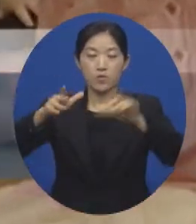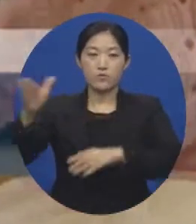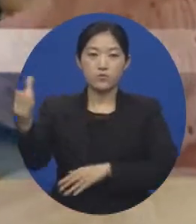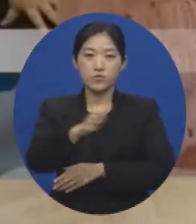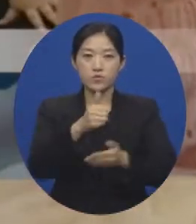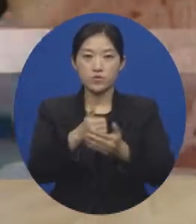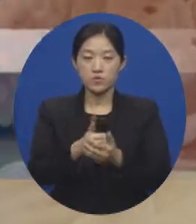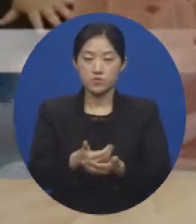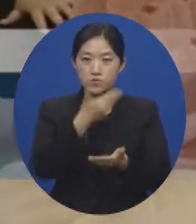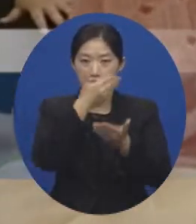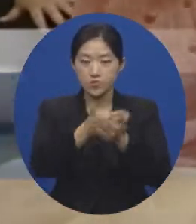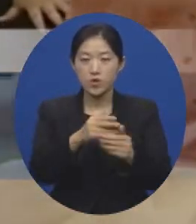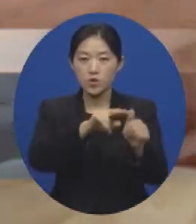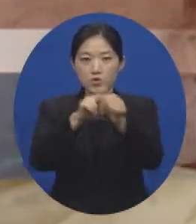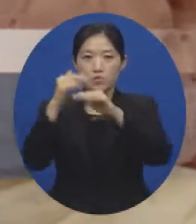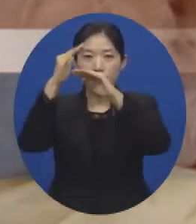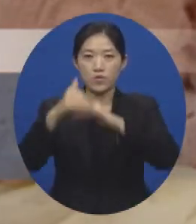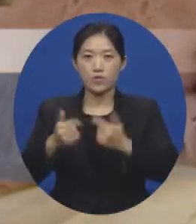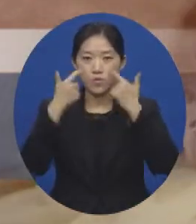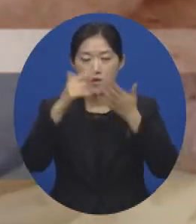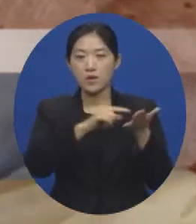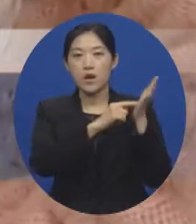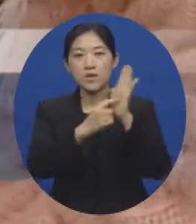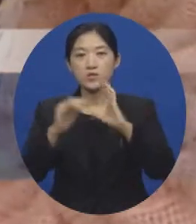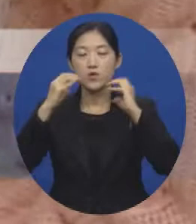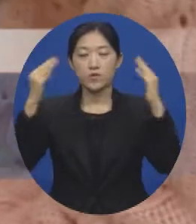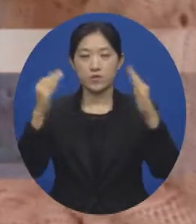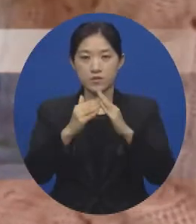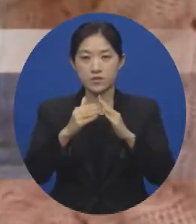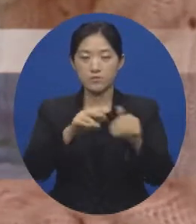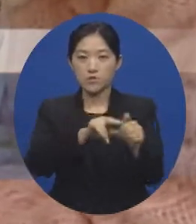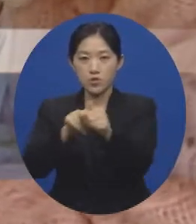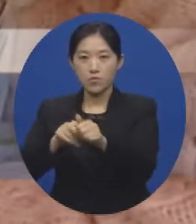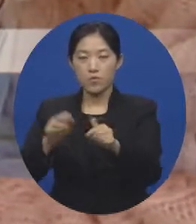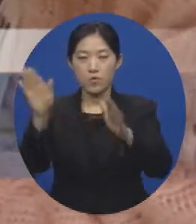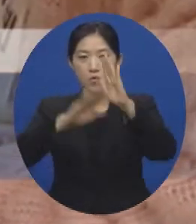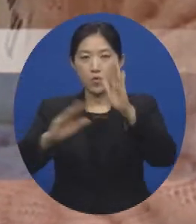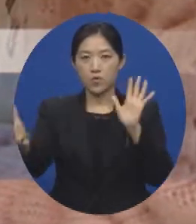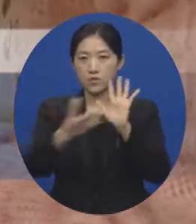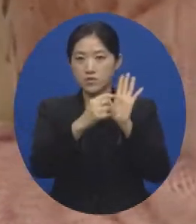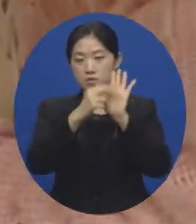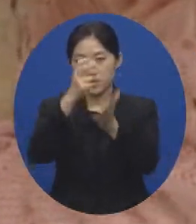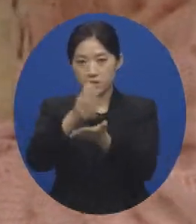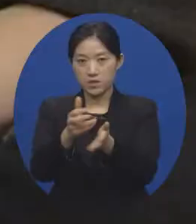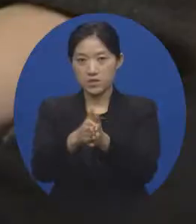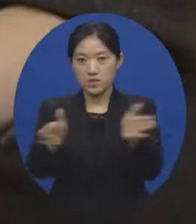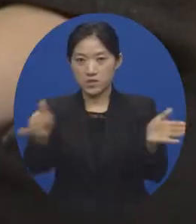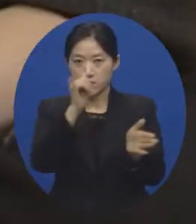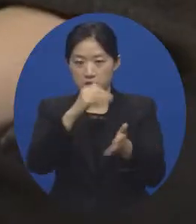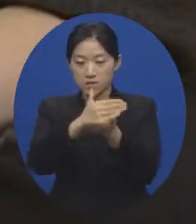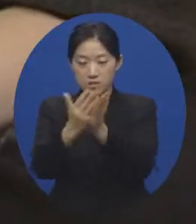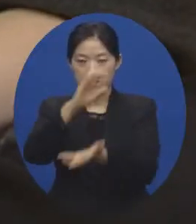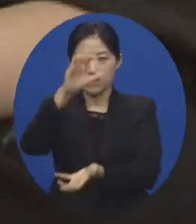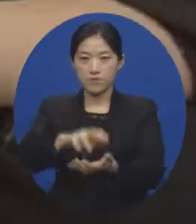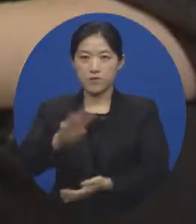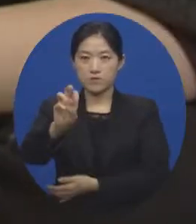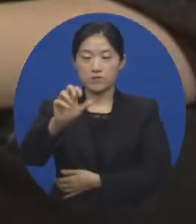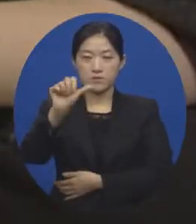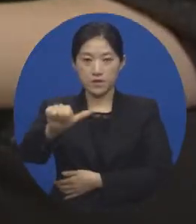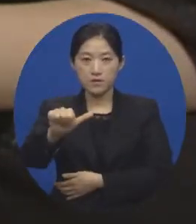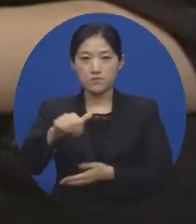전반의 주요 정보를 투명하게 공개하는 어린이집 정보 공시제가 시행되는 등 35건의 제도가